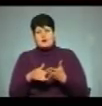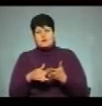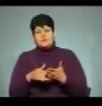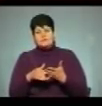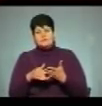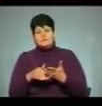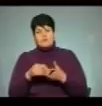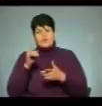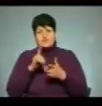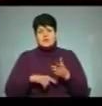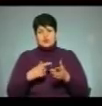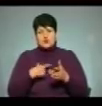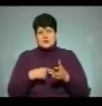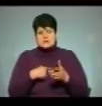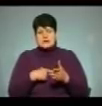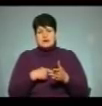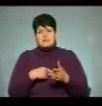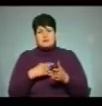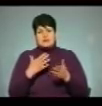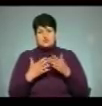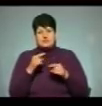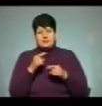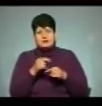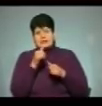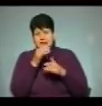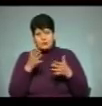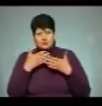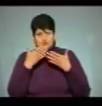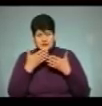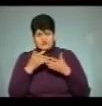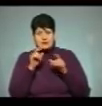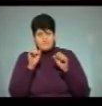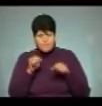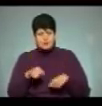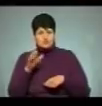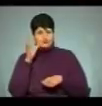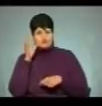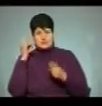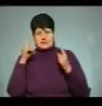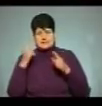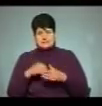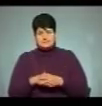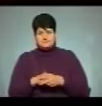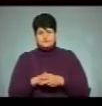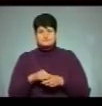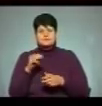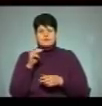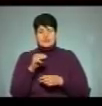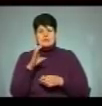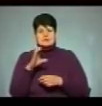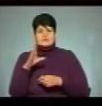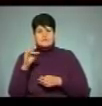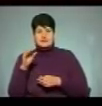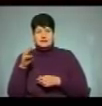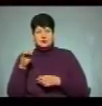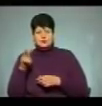навіть повірити в себе, тому що якщо вони навіть і не можуть читати, вони можуть слухати казки. Тарас Сотула, звукорежисер та автор